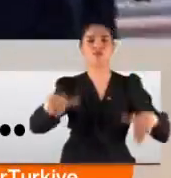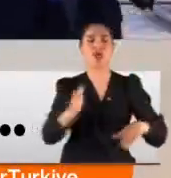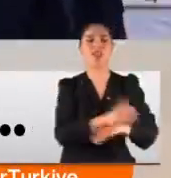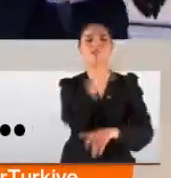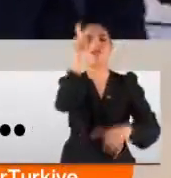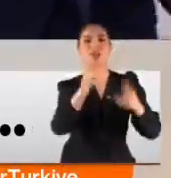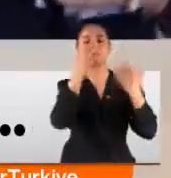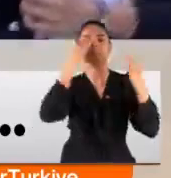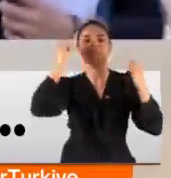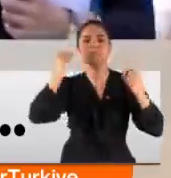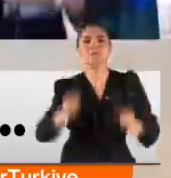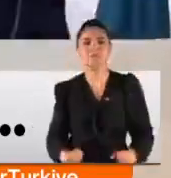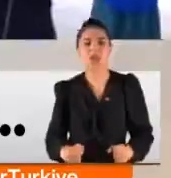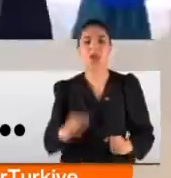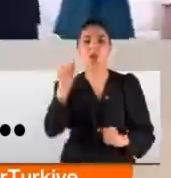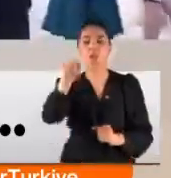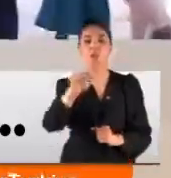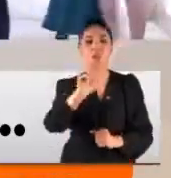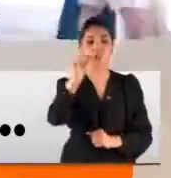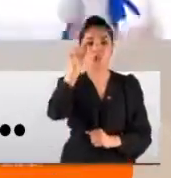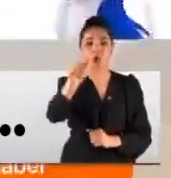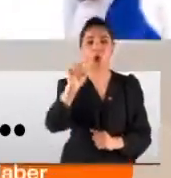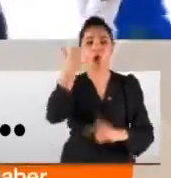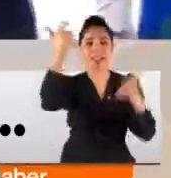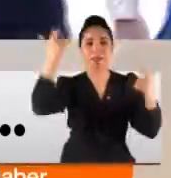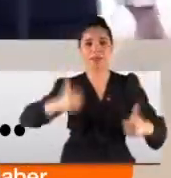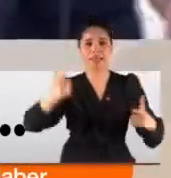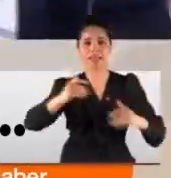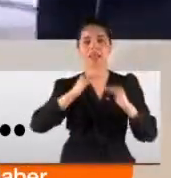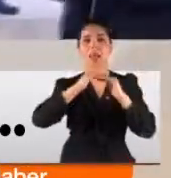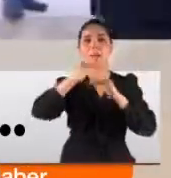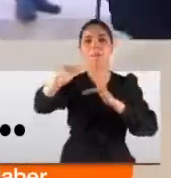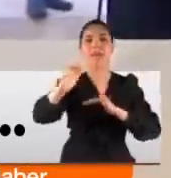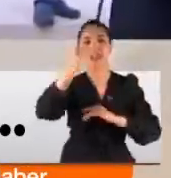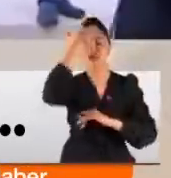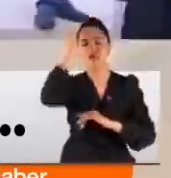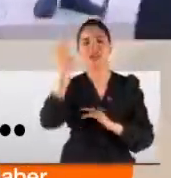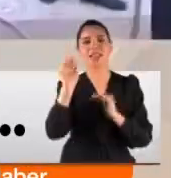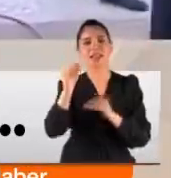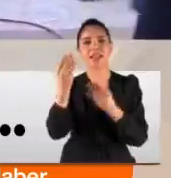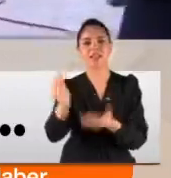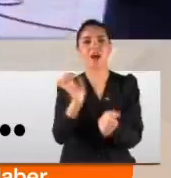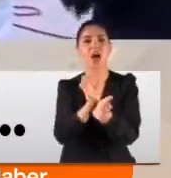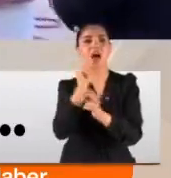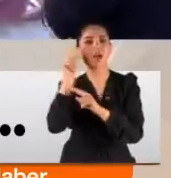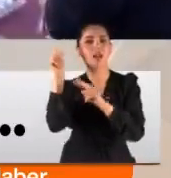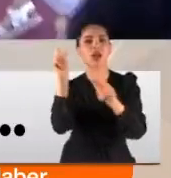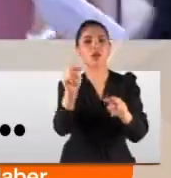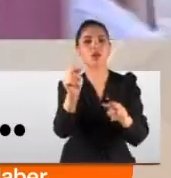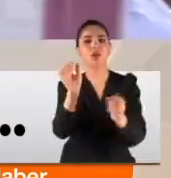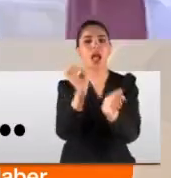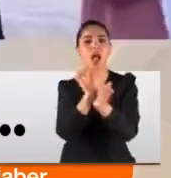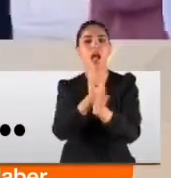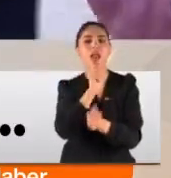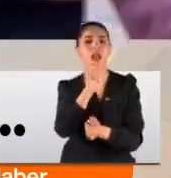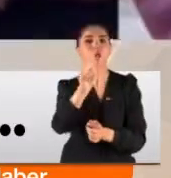destan yazdı. İşte bugün de o destan yazılan yerde millet şehitlerine sahip çıkıyor. Aileleri görüyorsunuz. Hemen onlara kısaca